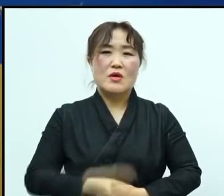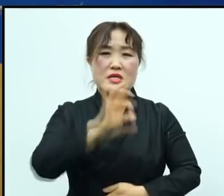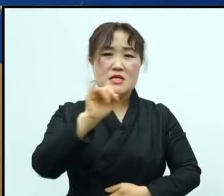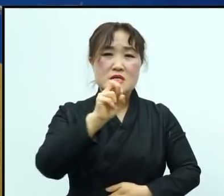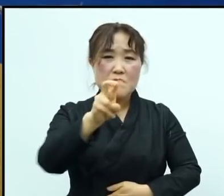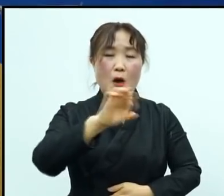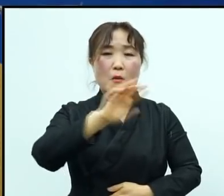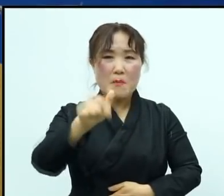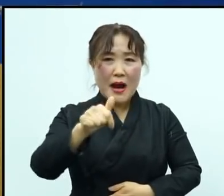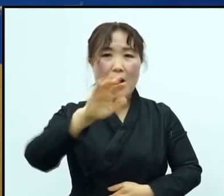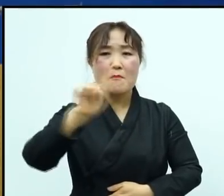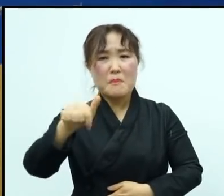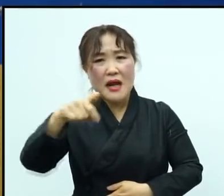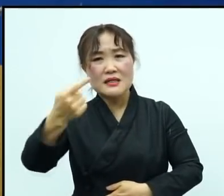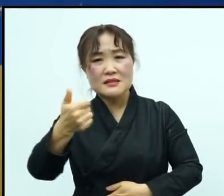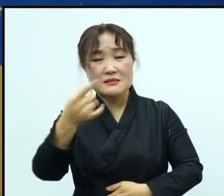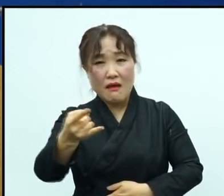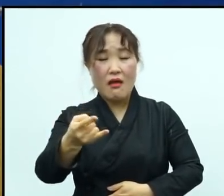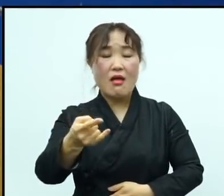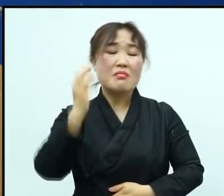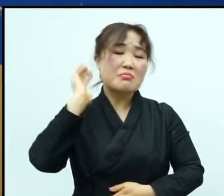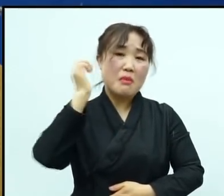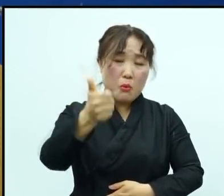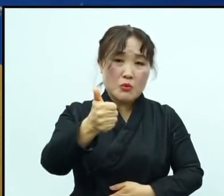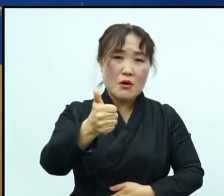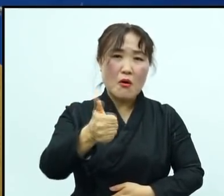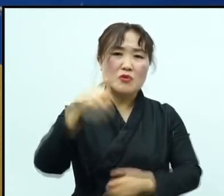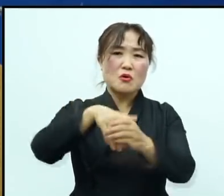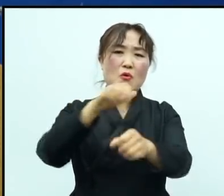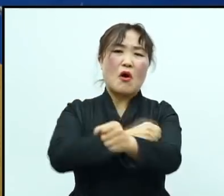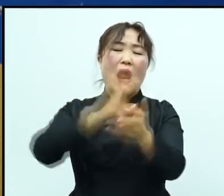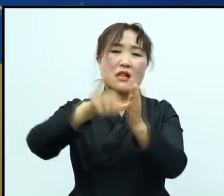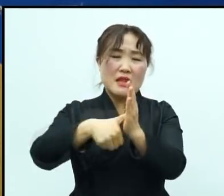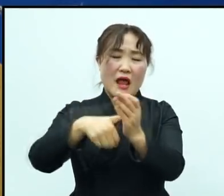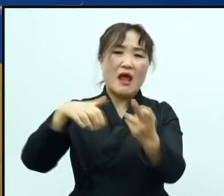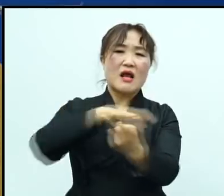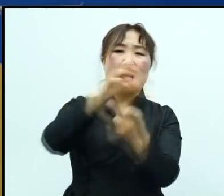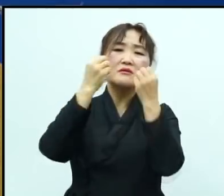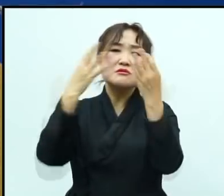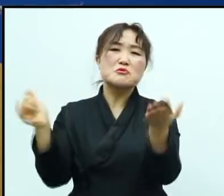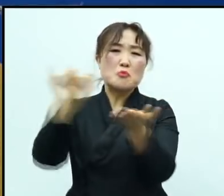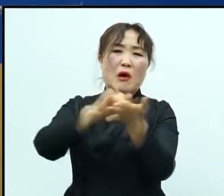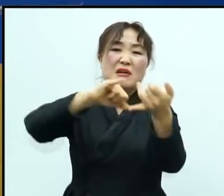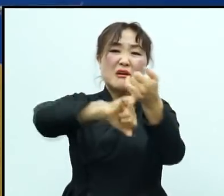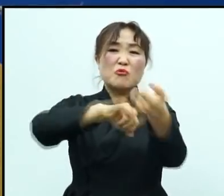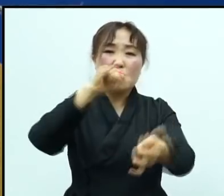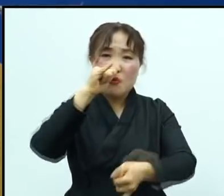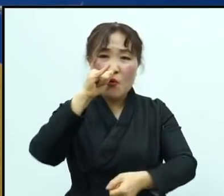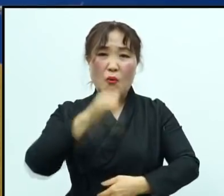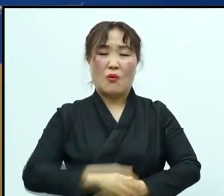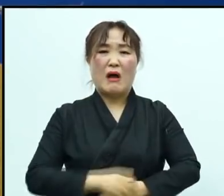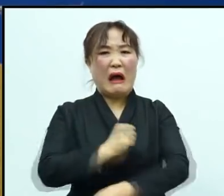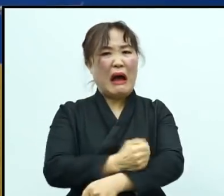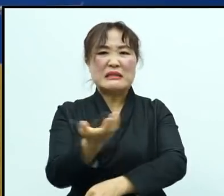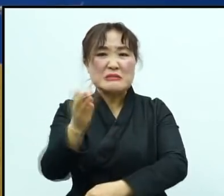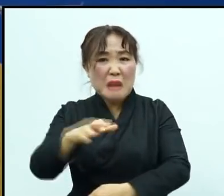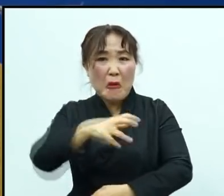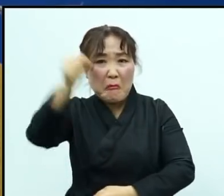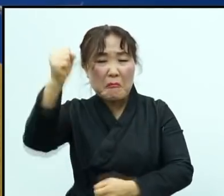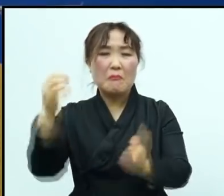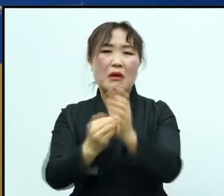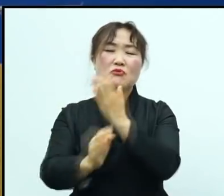이명박 대통령, 박근혜 전 대통령이 선거 기간에 가덕 신공항 건설을 약속했습니다. 하지만 당선